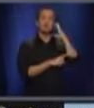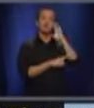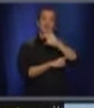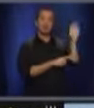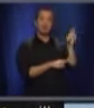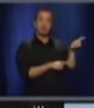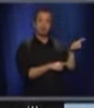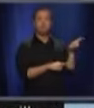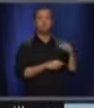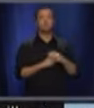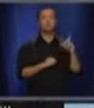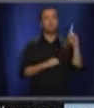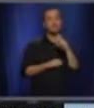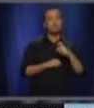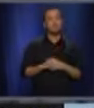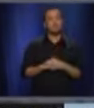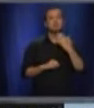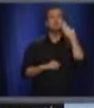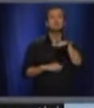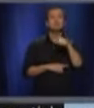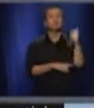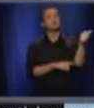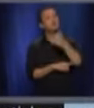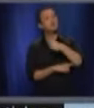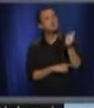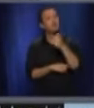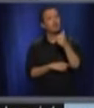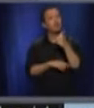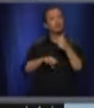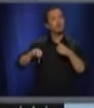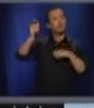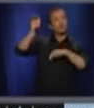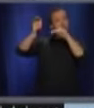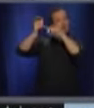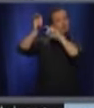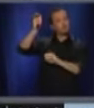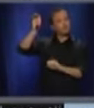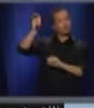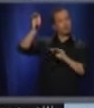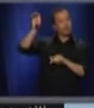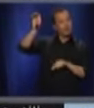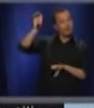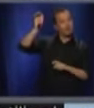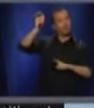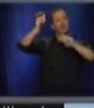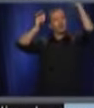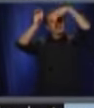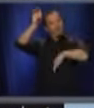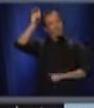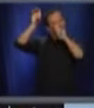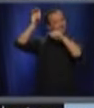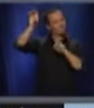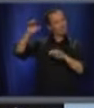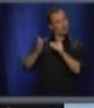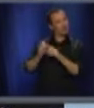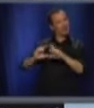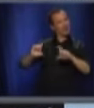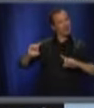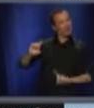sait qu'il y a beaucoup, beaucoup de déplacements entre les couronnes, Rive-Sud, Rive-Nord et Montréal. Alors, comment est-ce qu'on peut, d'une part,